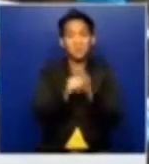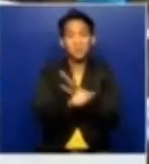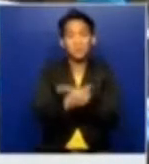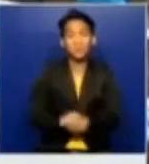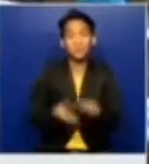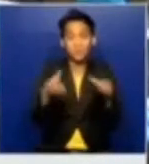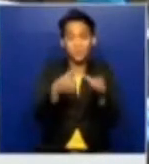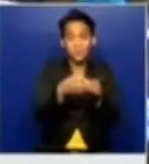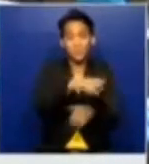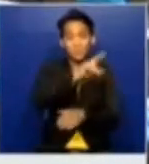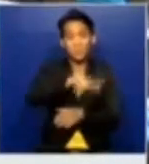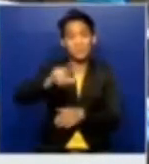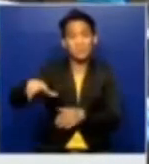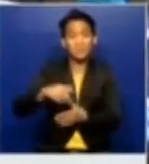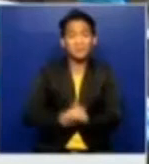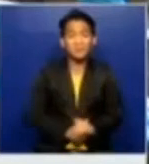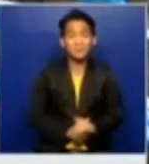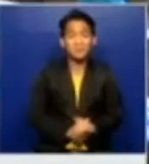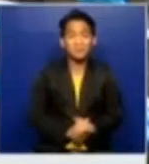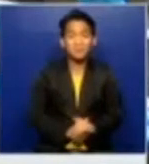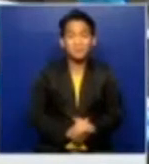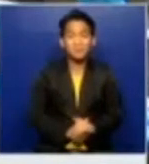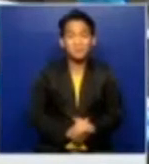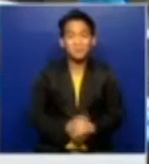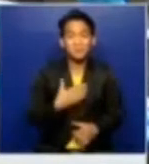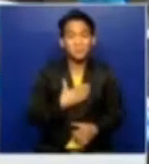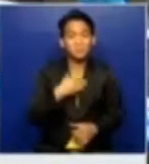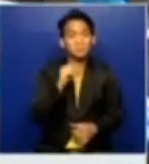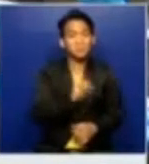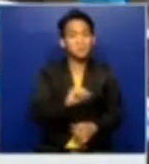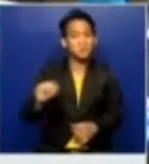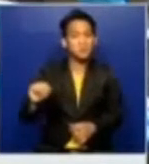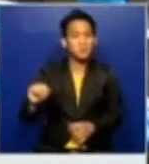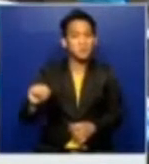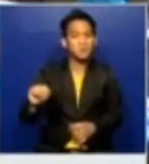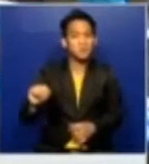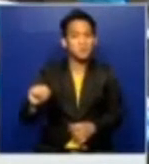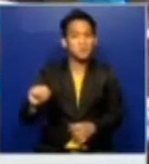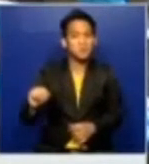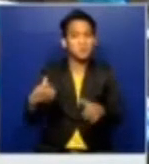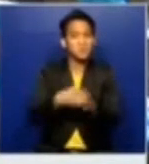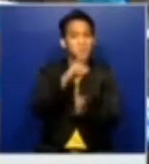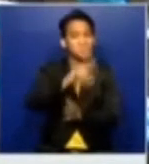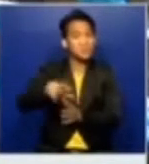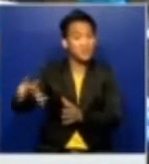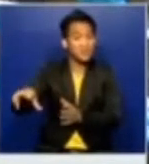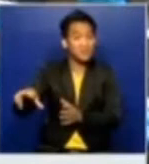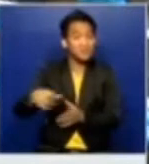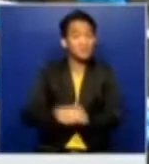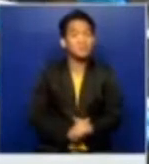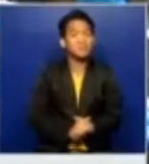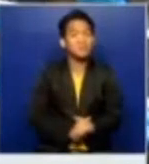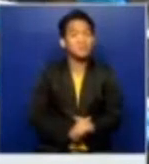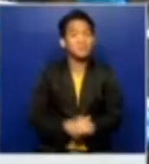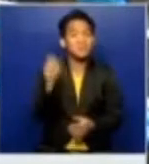ยผมและท่านสสนิยมเมชกามาสสพรรคเพื่อไทยจังหวัดสกลนครและส